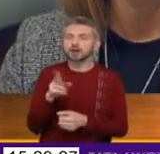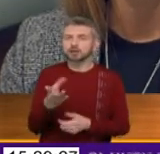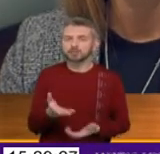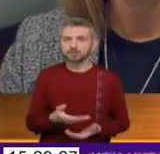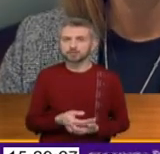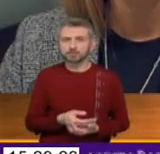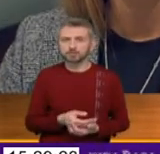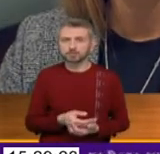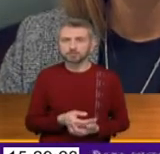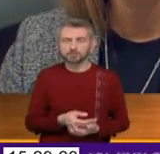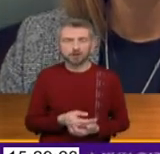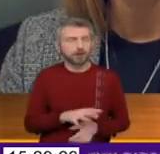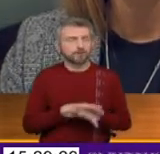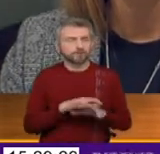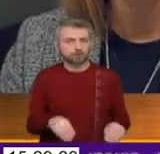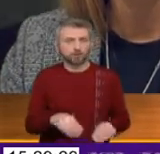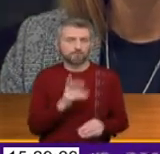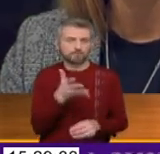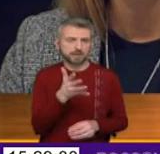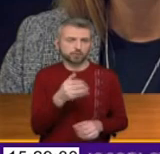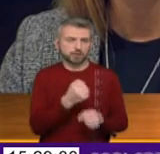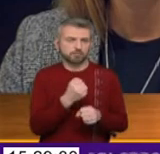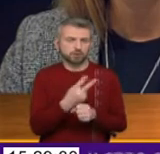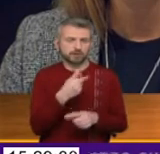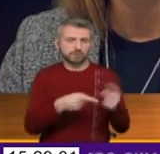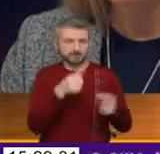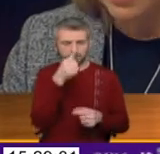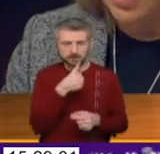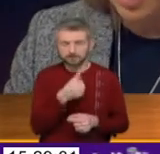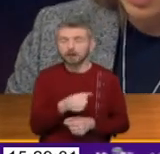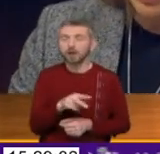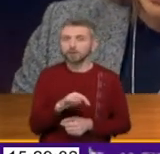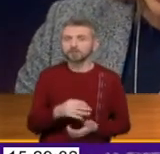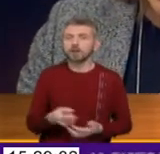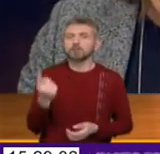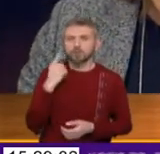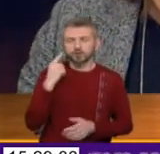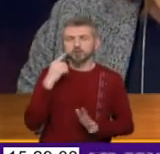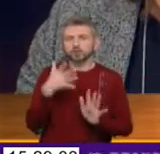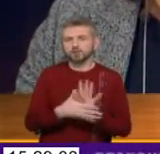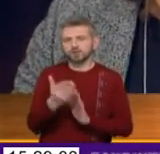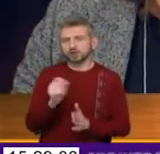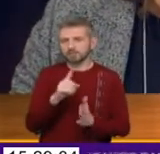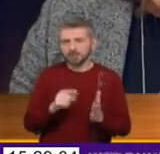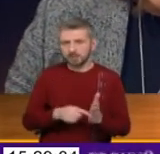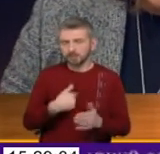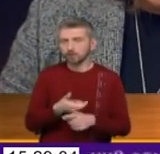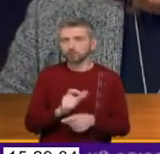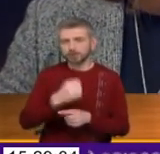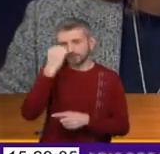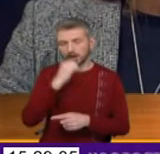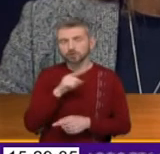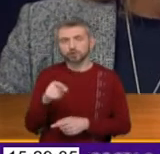Вытащил. Все. Як вас звуть? Скажіть. 2,5 месяца. Так, все, почули. Ми зрозуміли. Ми зрозуміли ваше питання. Я дуже вдячна,